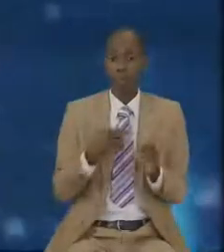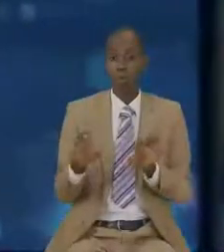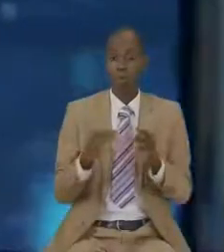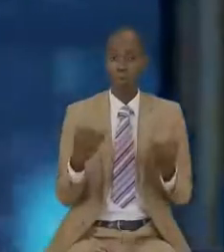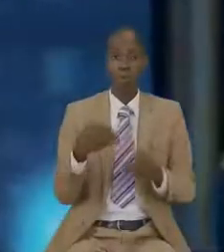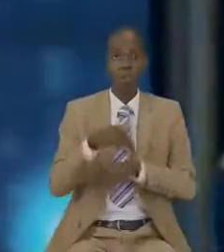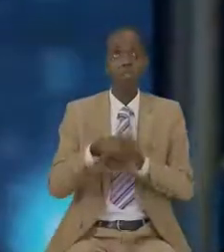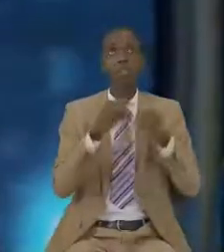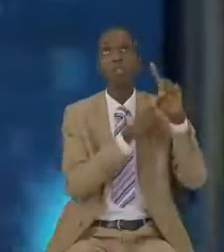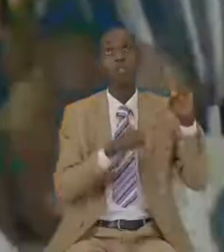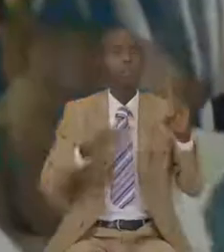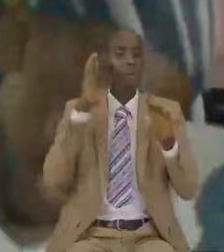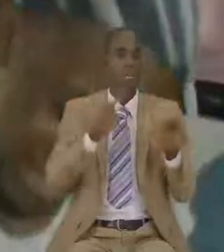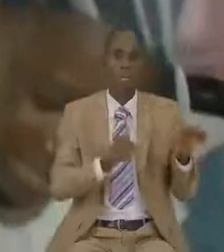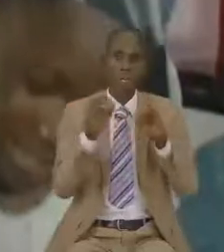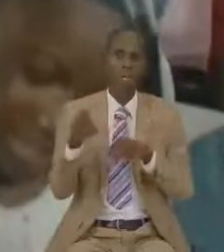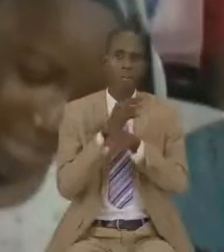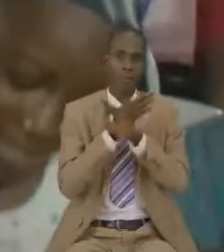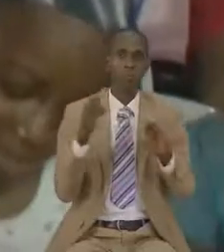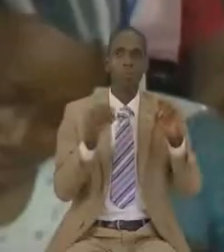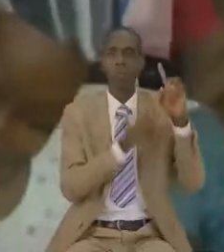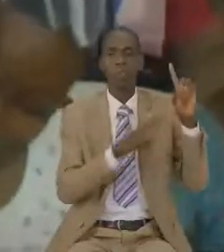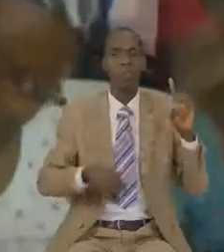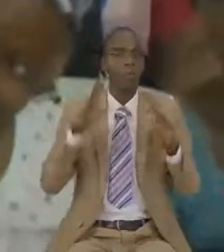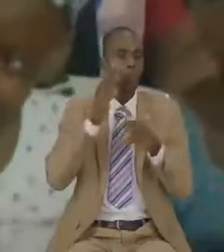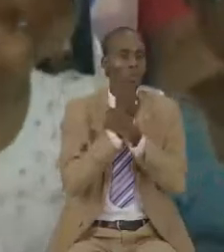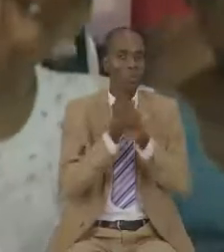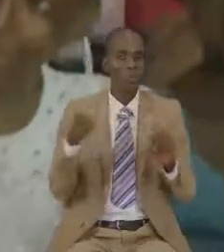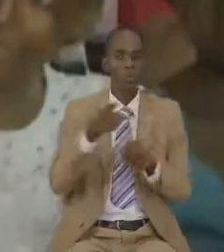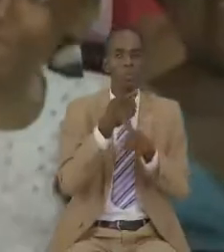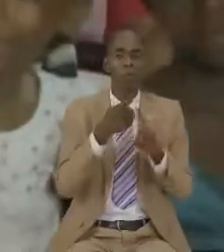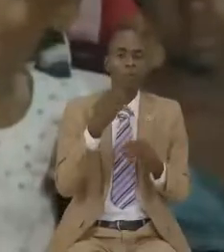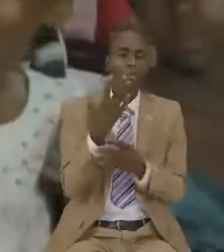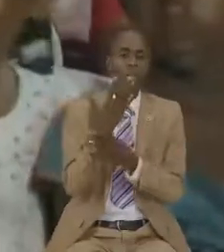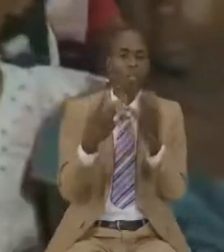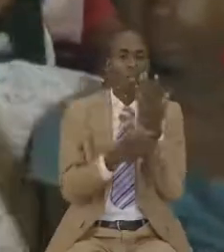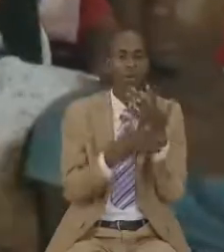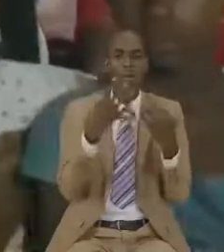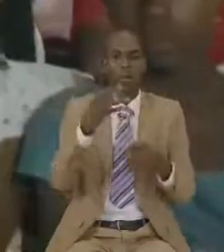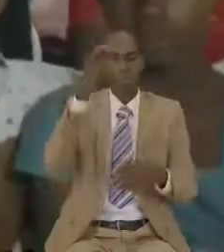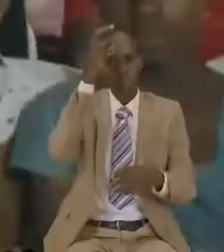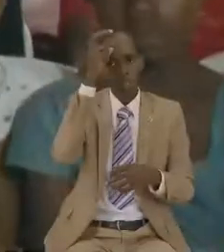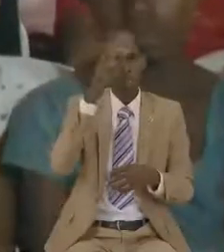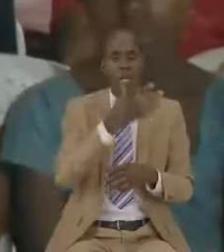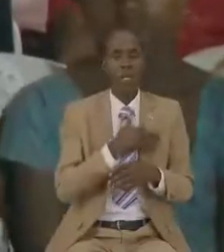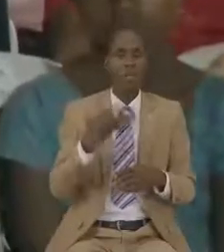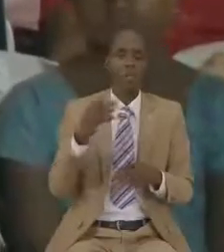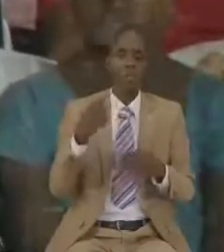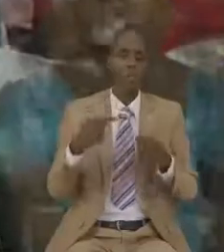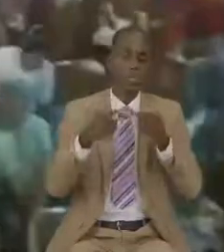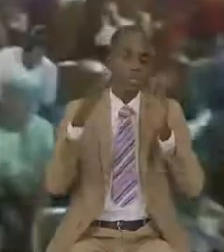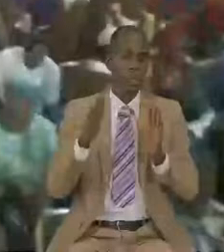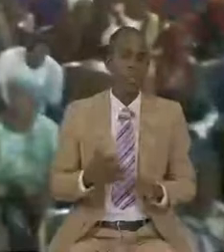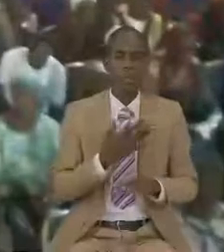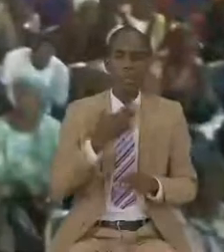Seigneur va t'affranchir. Il va te sauver de la main de Satan et des Philistins et des mauvais